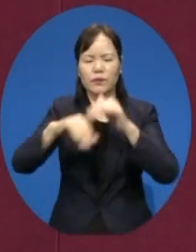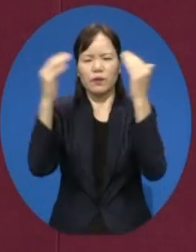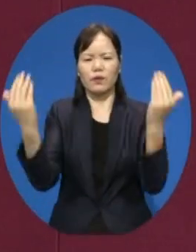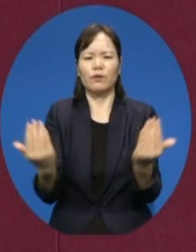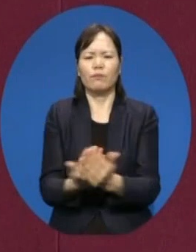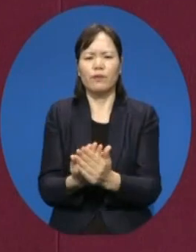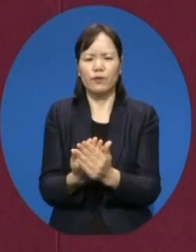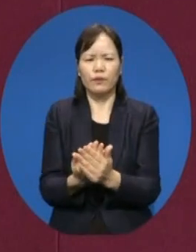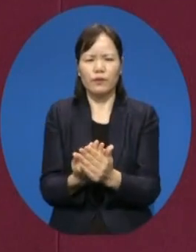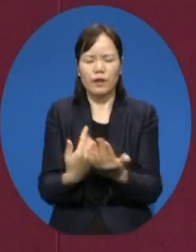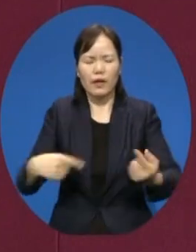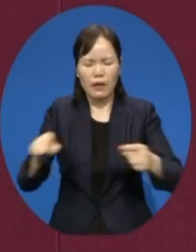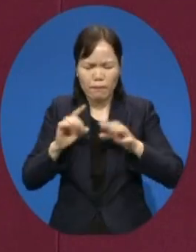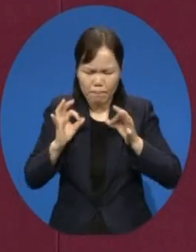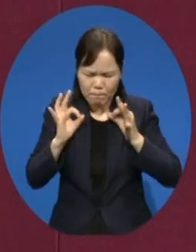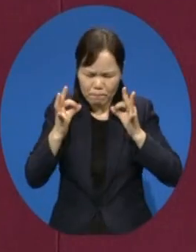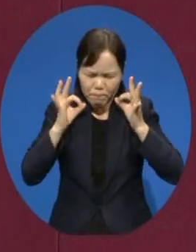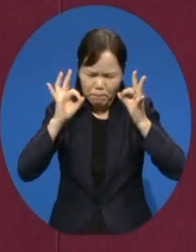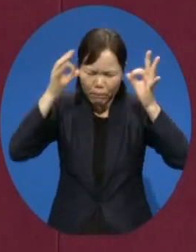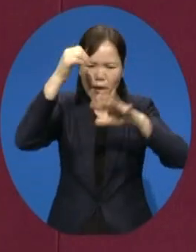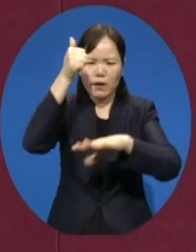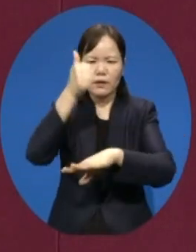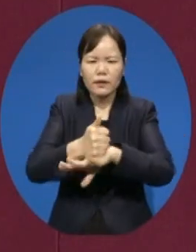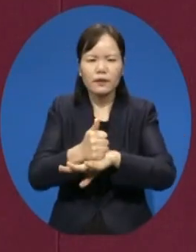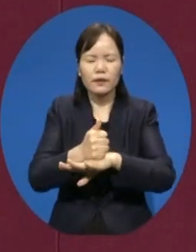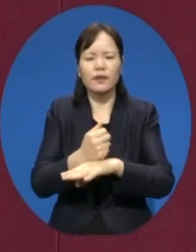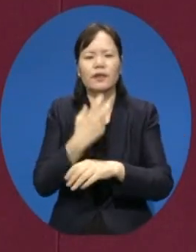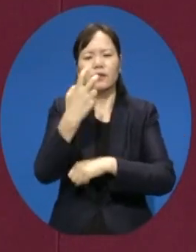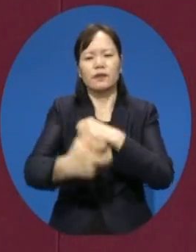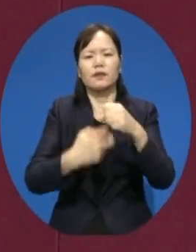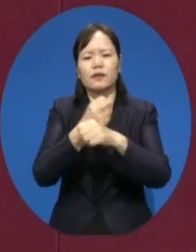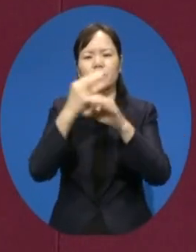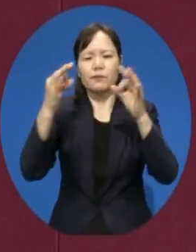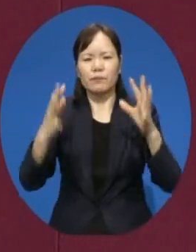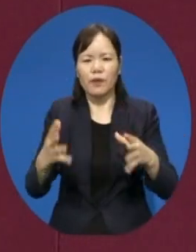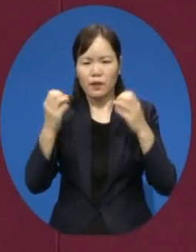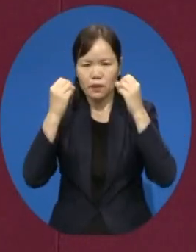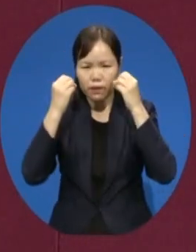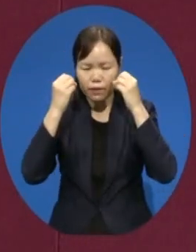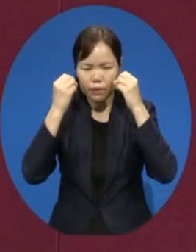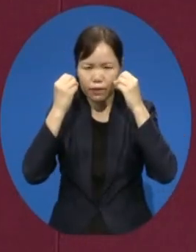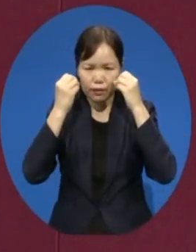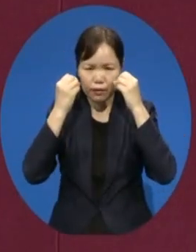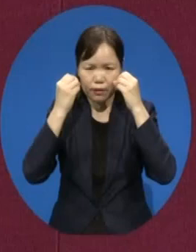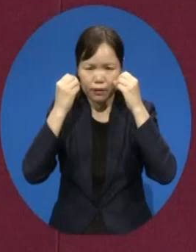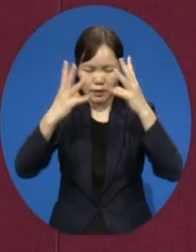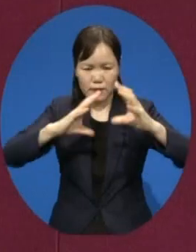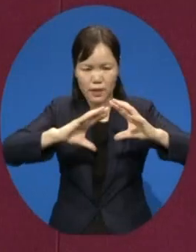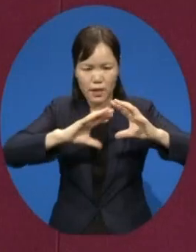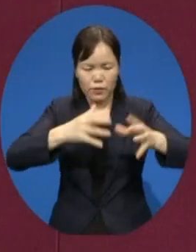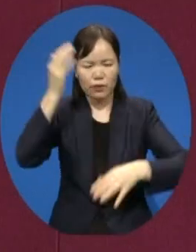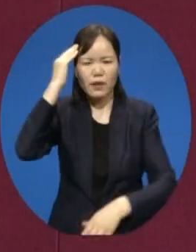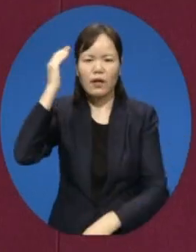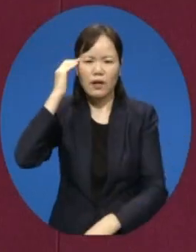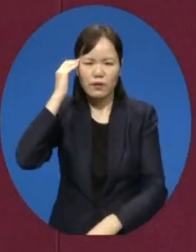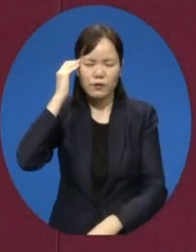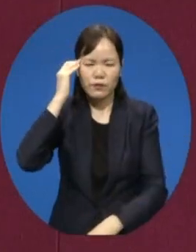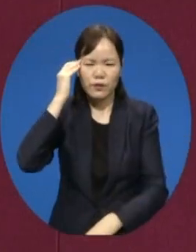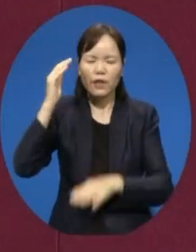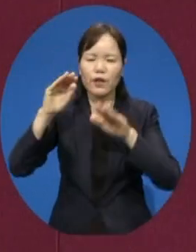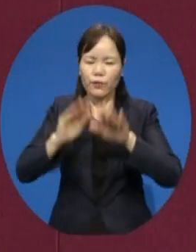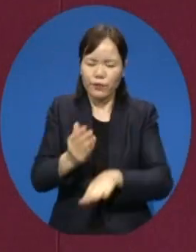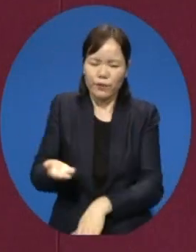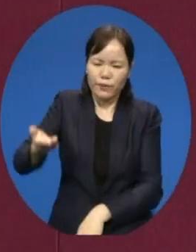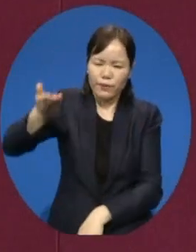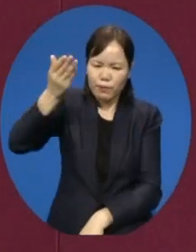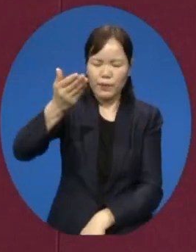함께 피땀 흘린 끝에 불과 70여 년 만에 신생 국가 대한민국이 오늘의 이 자리에 오를